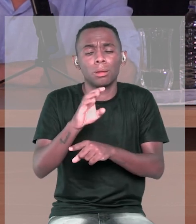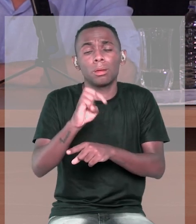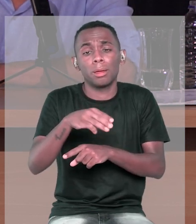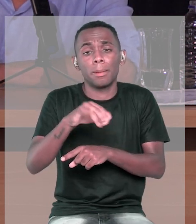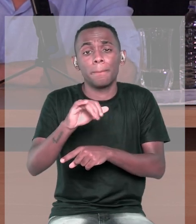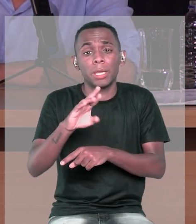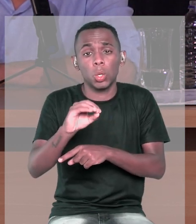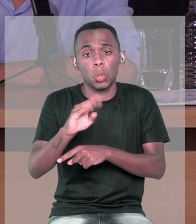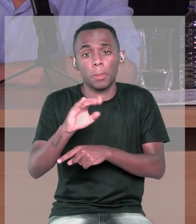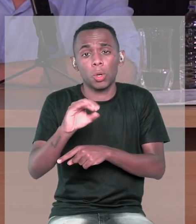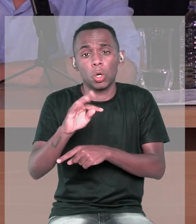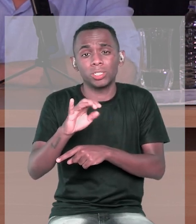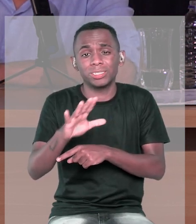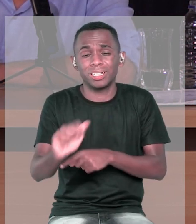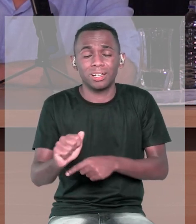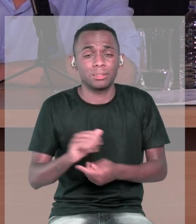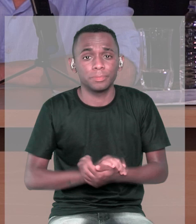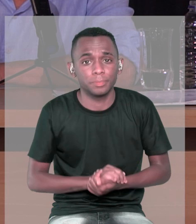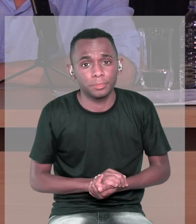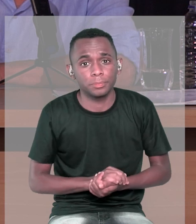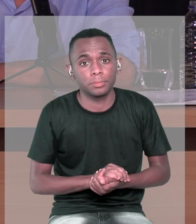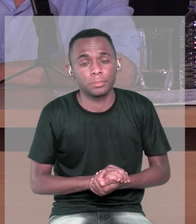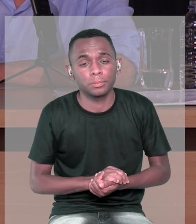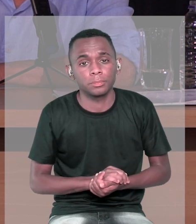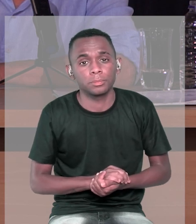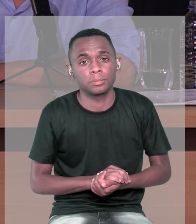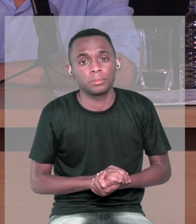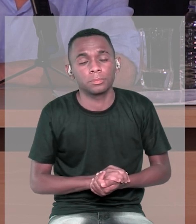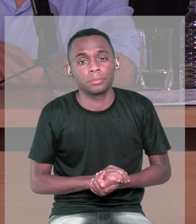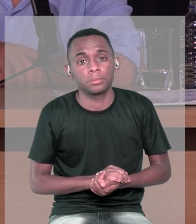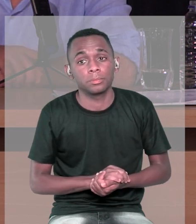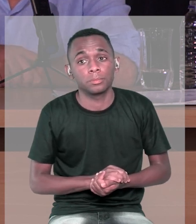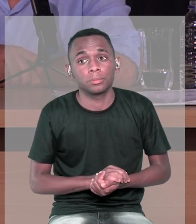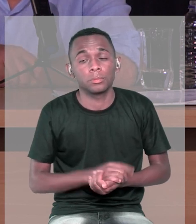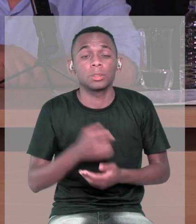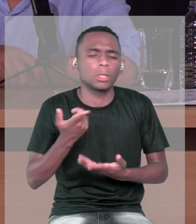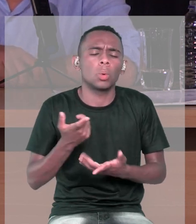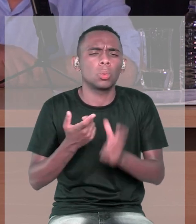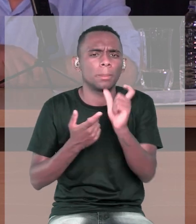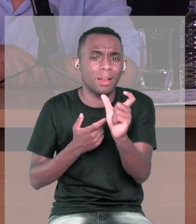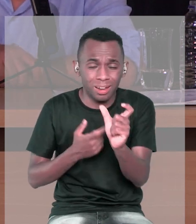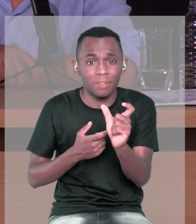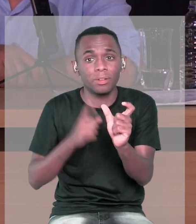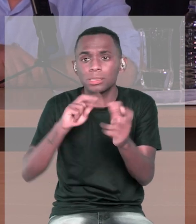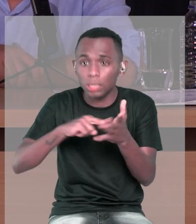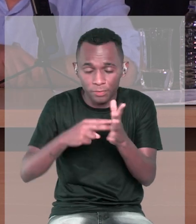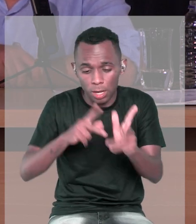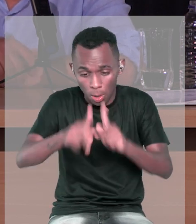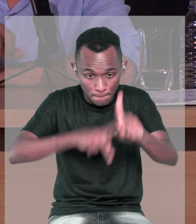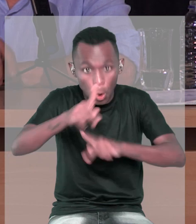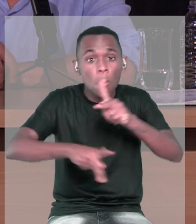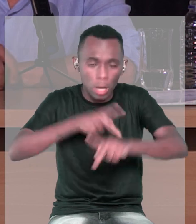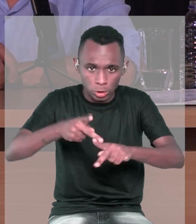le microbiote, c'est une population. C'est une population. O que a gente chama de microbiótica é uma população.